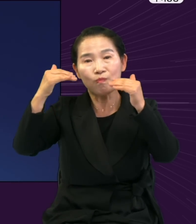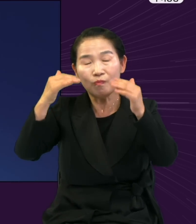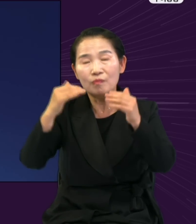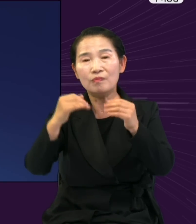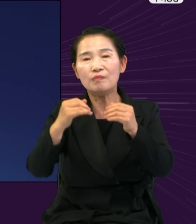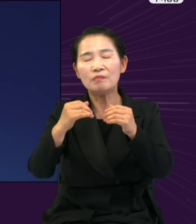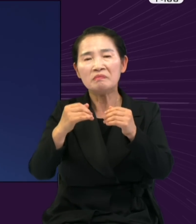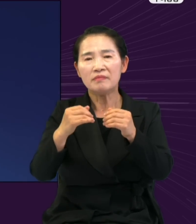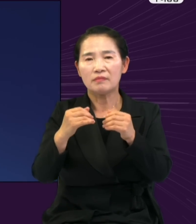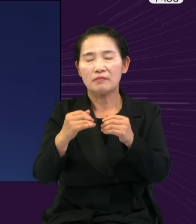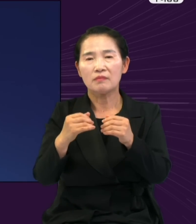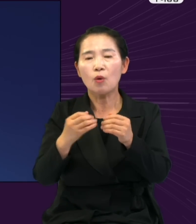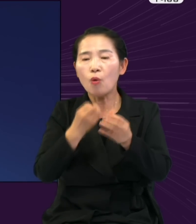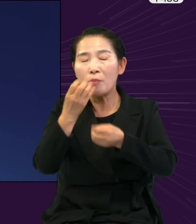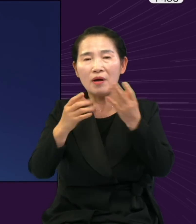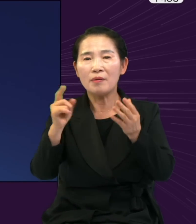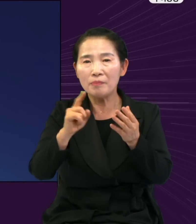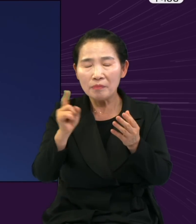아빠를 일찍 데려가신 거래.